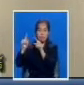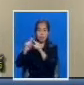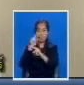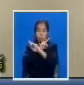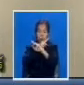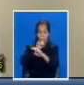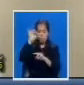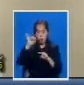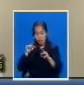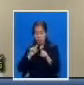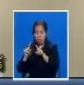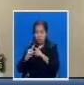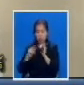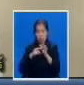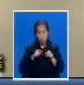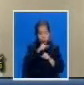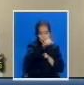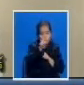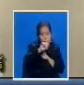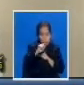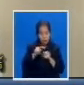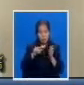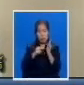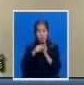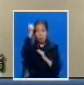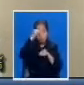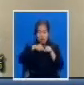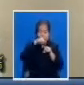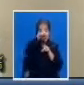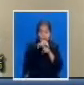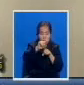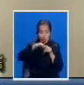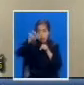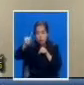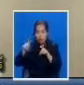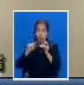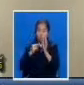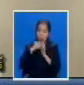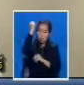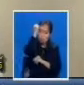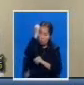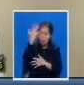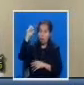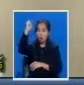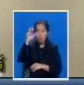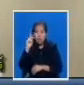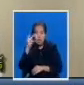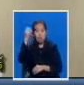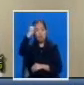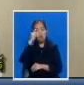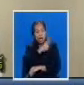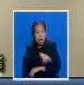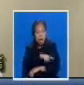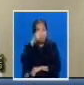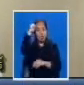ของเส้นทางการวิ่งรถนะครับความสัมพันธ์ระหว่างการเดินรถของขสมก.กับรถร่วมนะครับแล้วก็สมมุติฐานในเรื่องของ